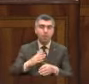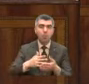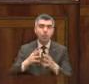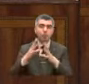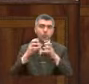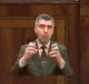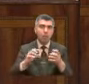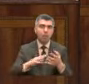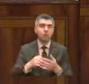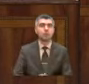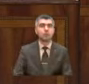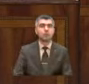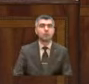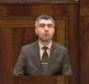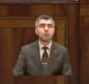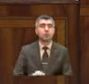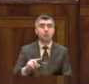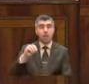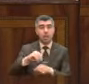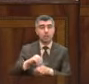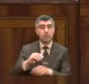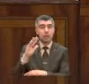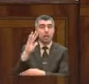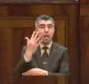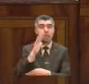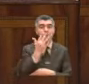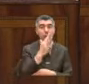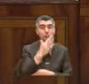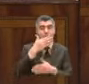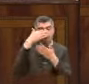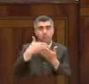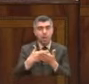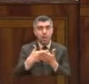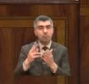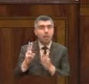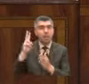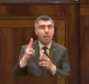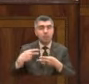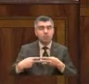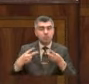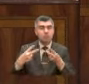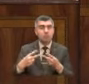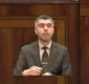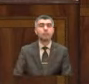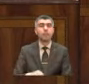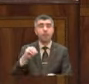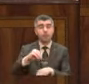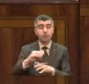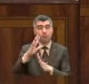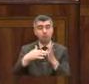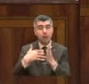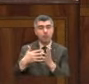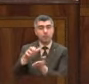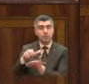الانجازات في هذا المجال. ثم المخطط الغابوي غابه المغرب الذي اطلق قبل قبل شهور، ثم المخطط الجديد ديال الفلاحة،